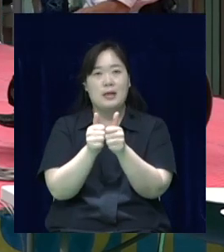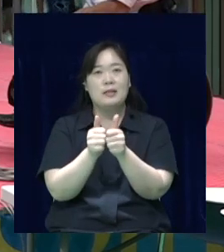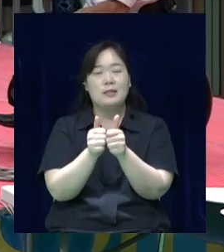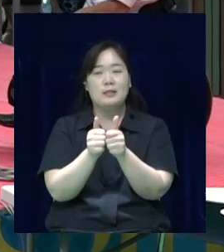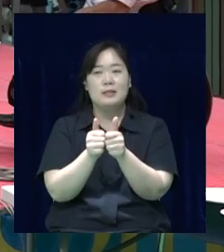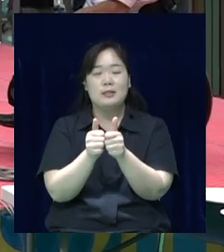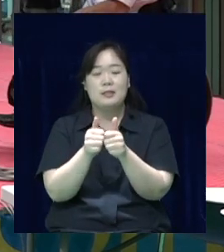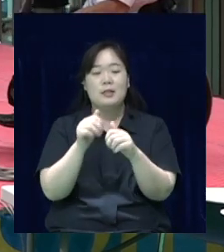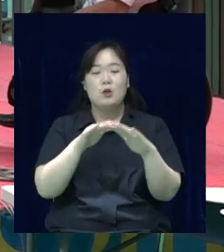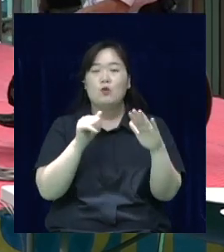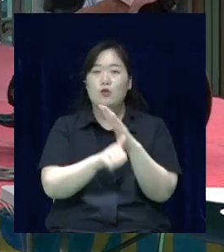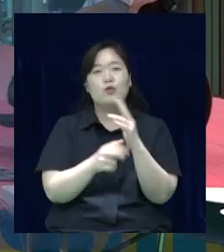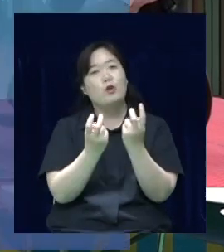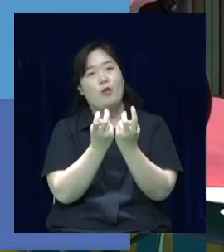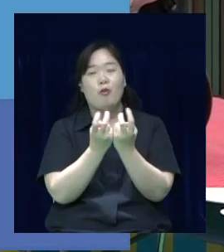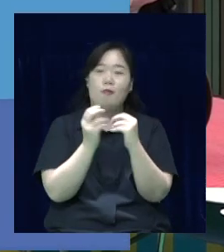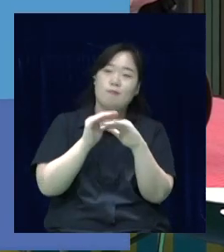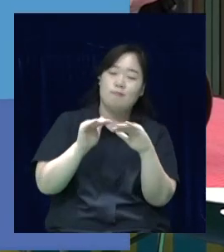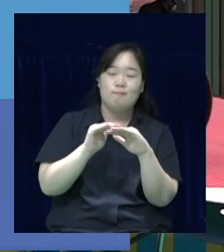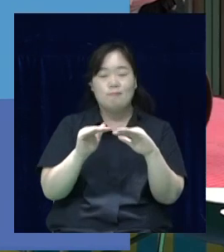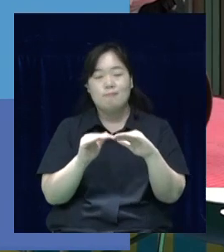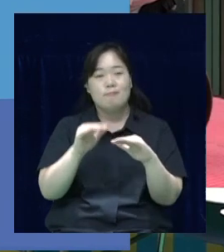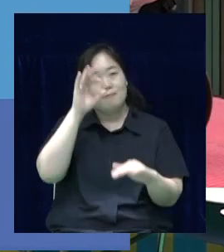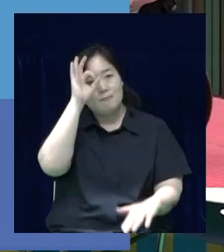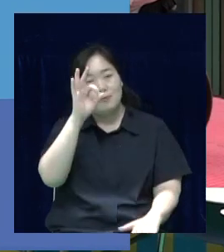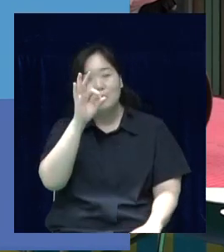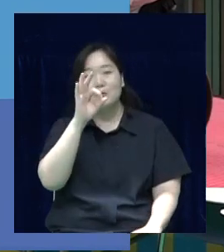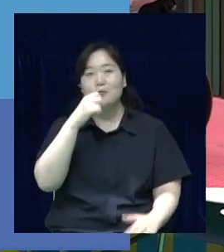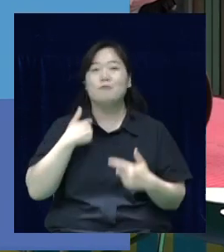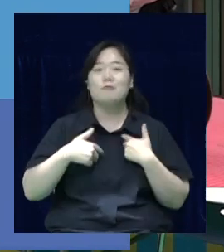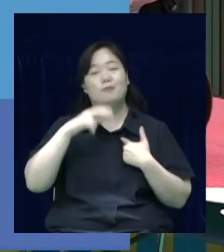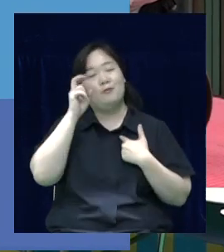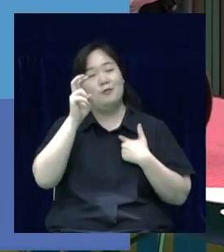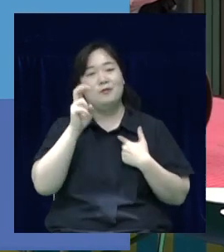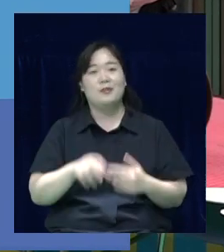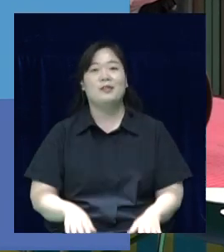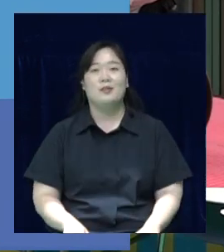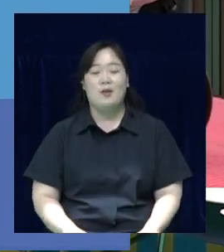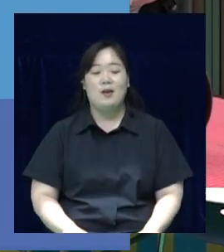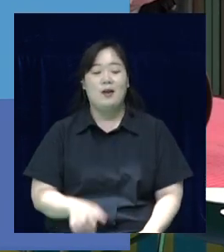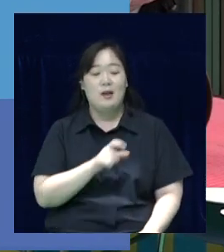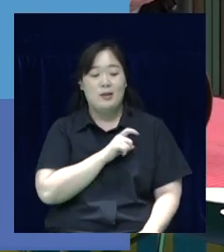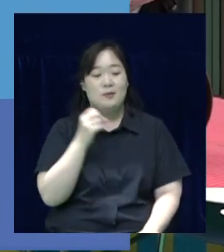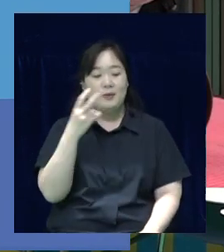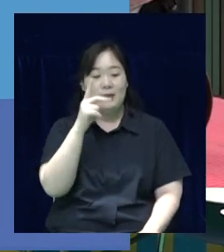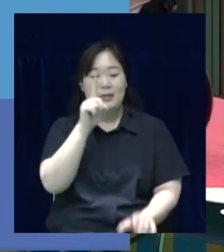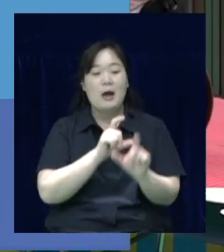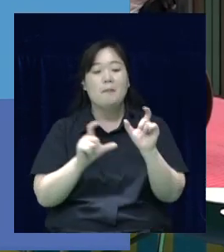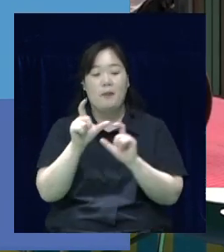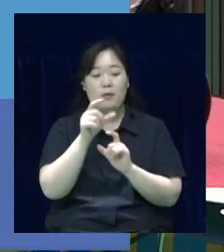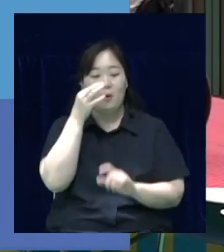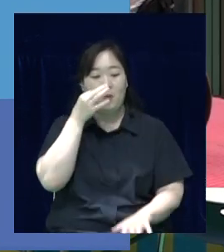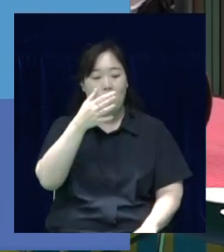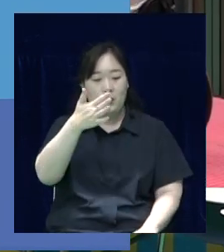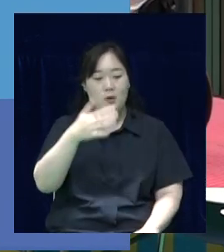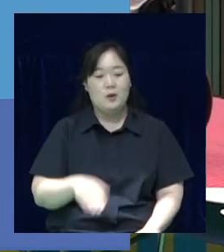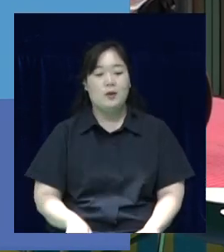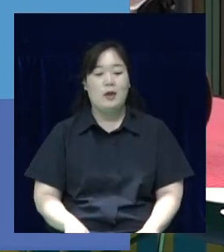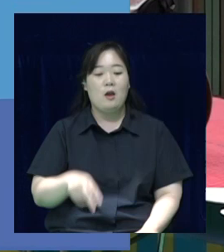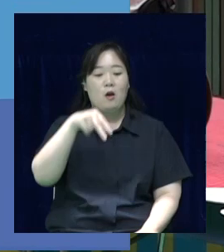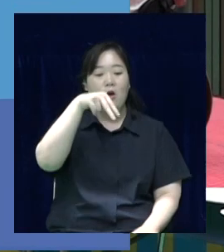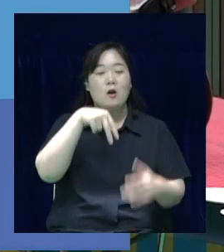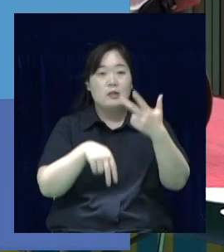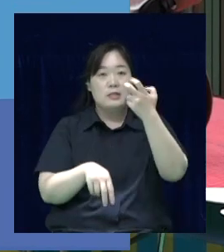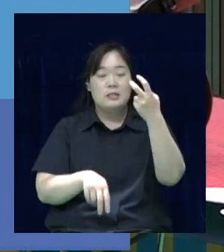풀어나갈지 한번 살펴보도록 하겠습니다. 자, 다시 한번 이 선수명 짚어드리겠습니다. 벤치프레스부 72kg 이하